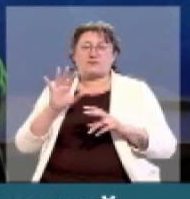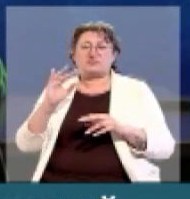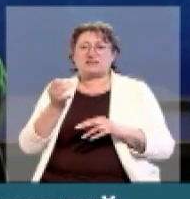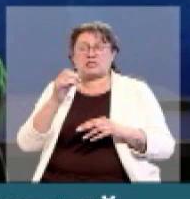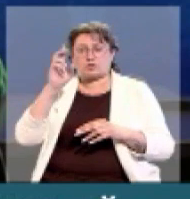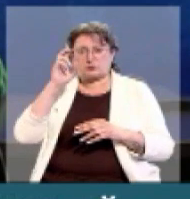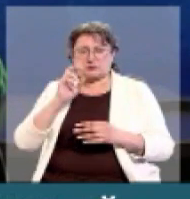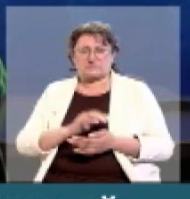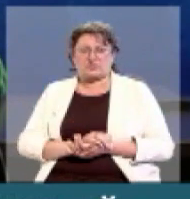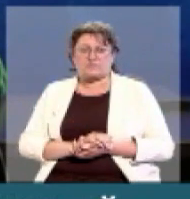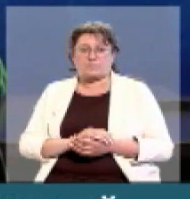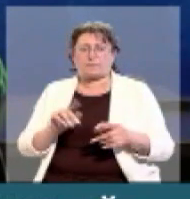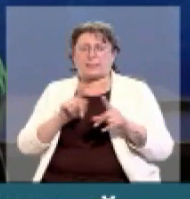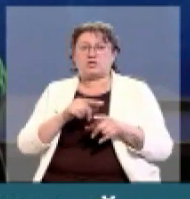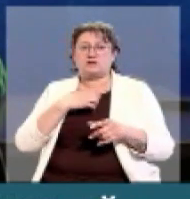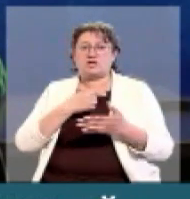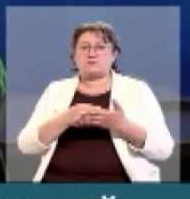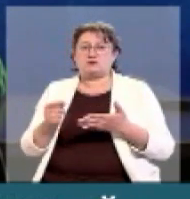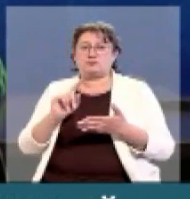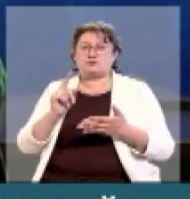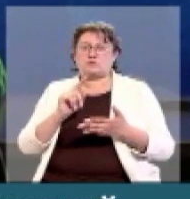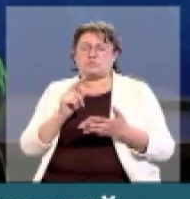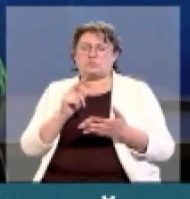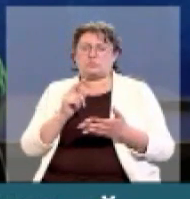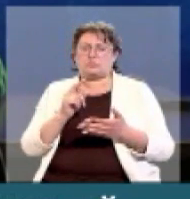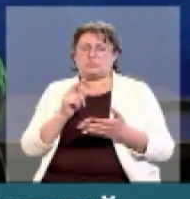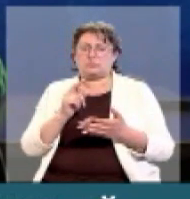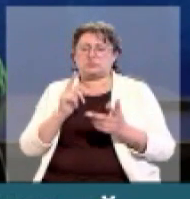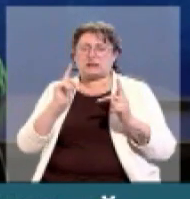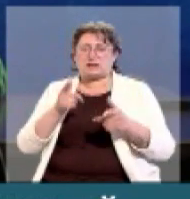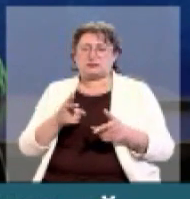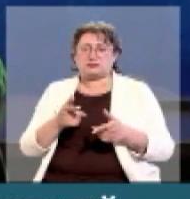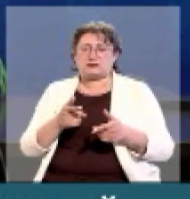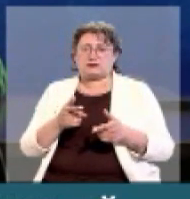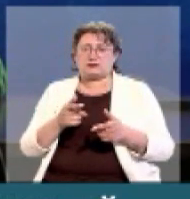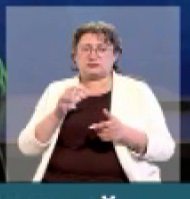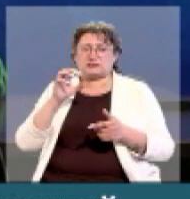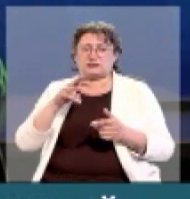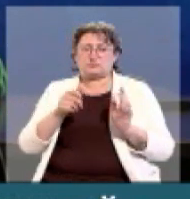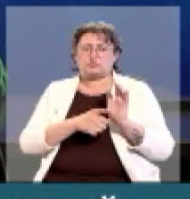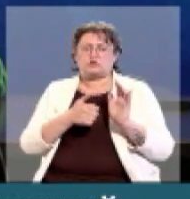государств. Которые... Также хотелось бы отметить, что согласно статье